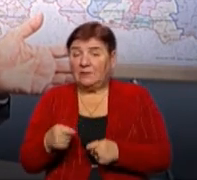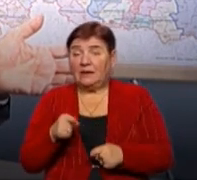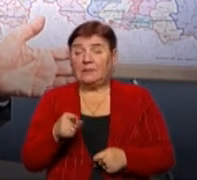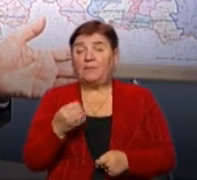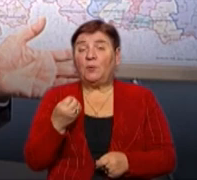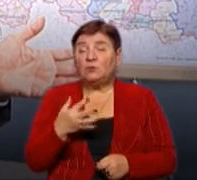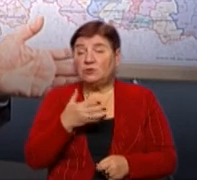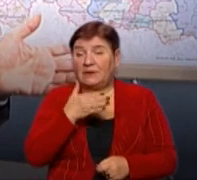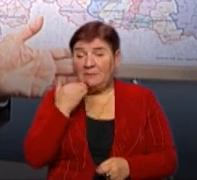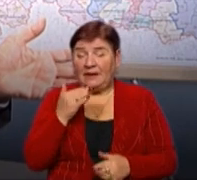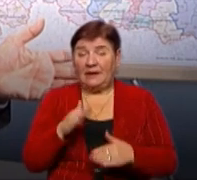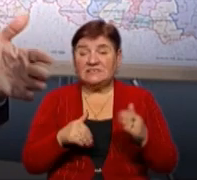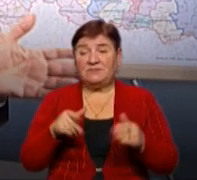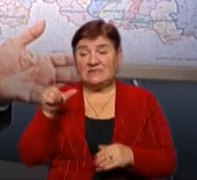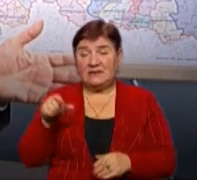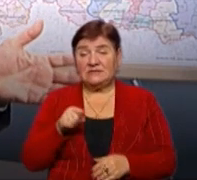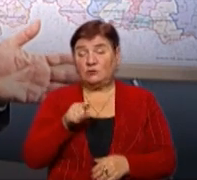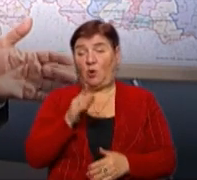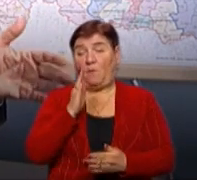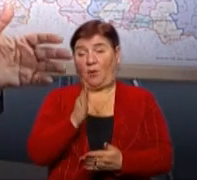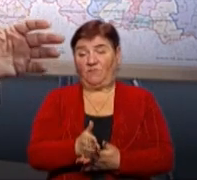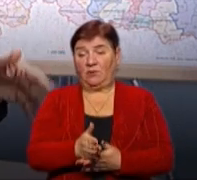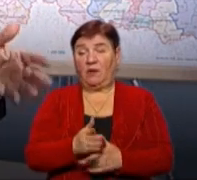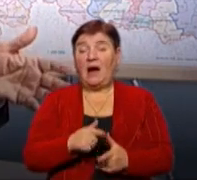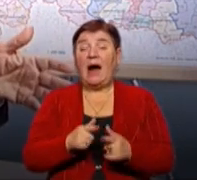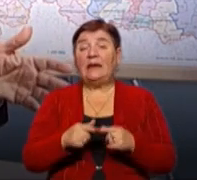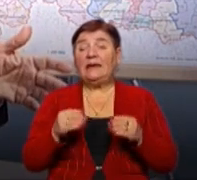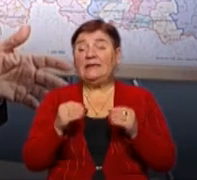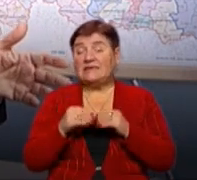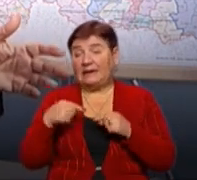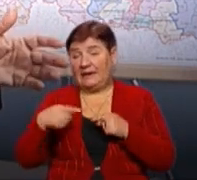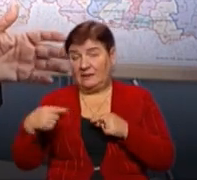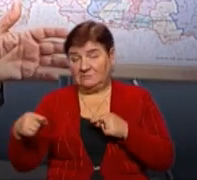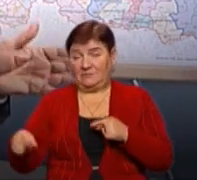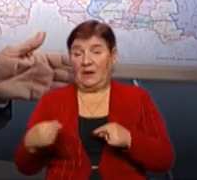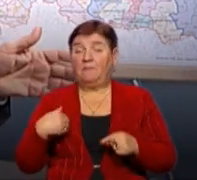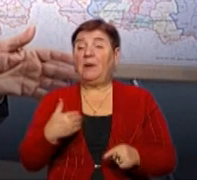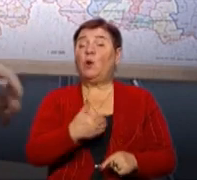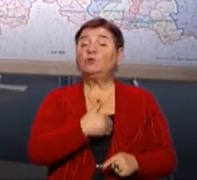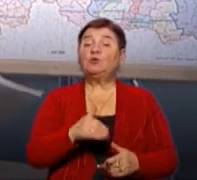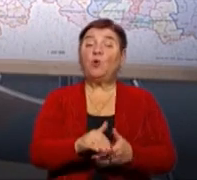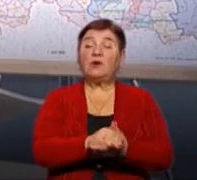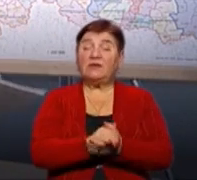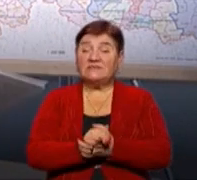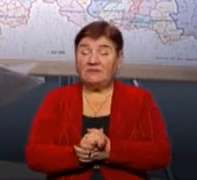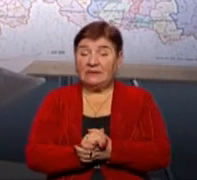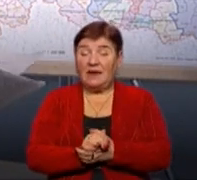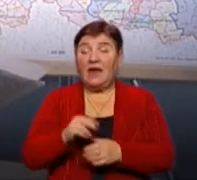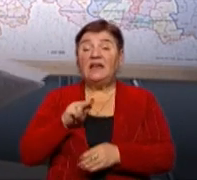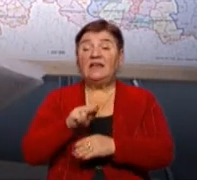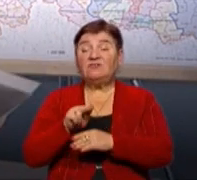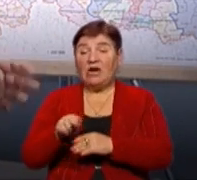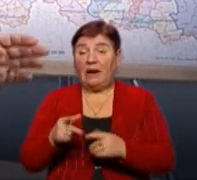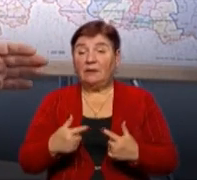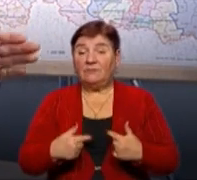нема фахівців цього профілю. Не тільки цього, але й десятків інших. Ми хочемо організувати цей навчальний